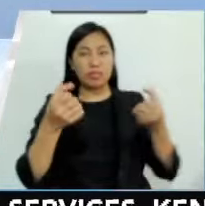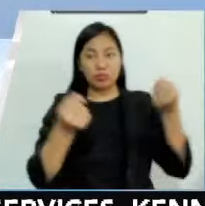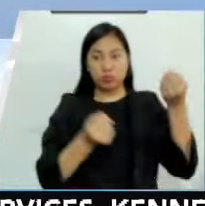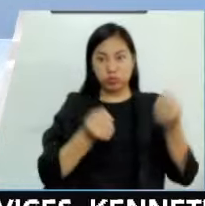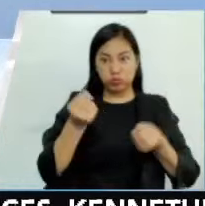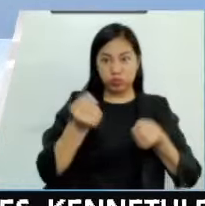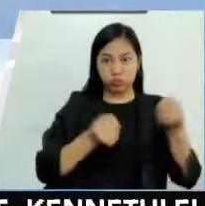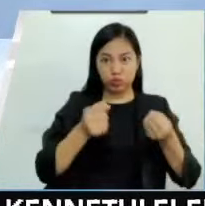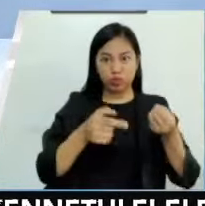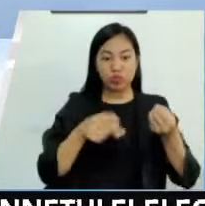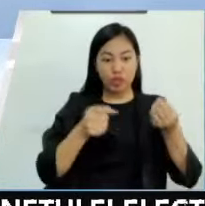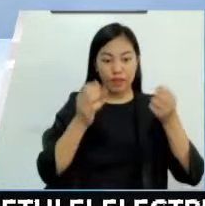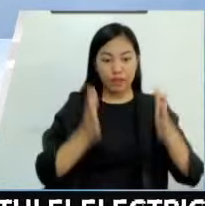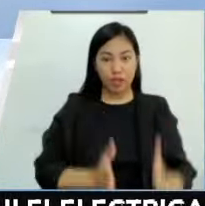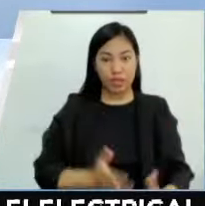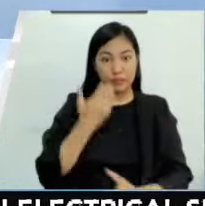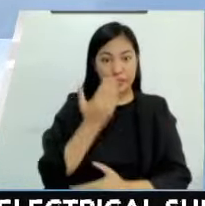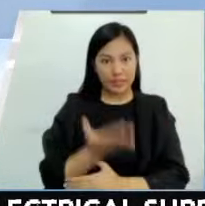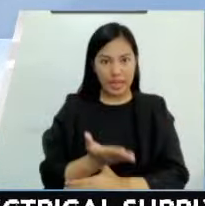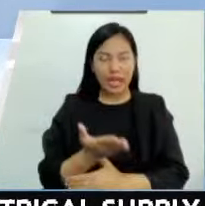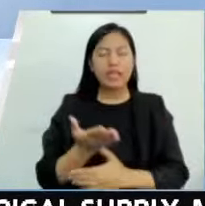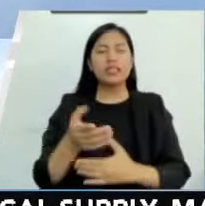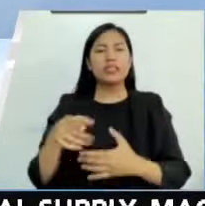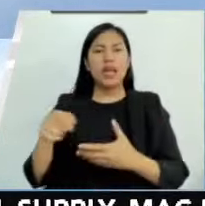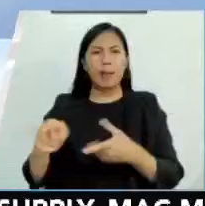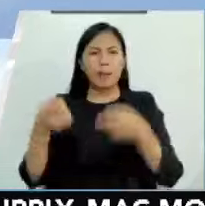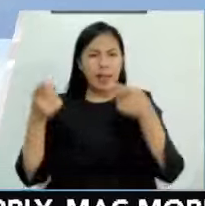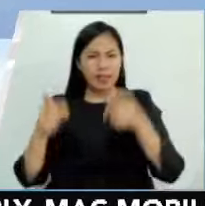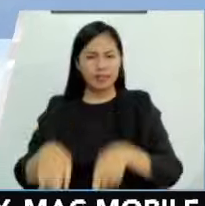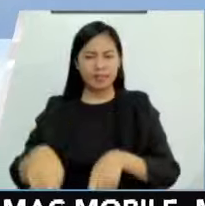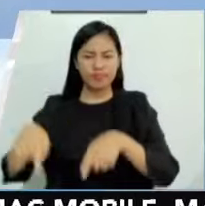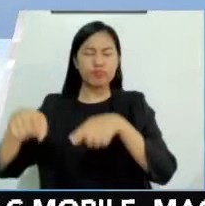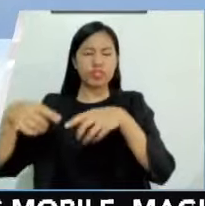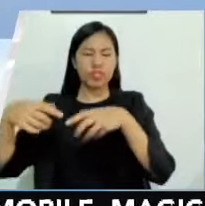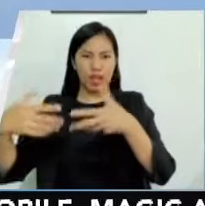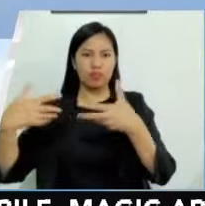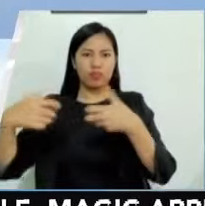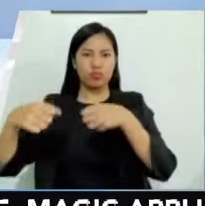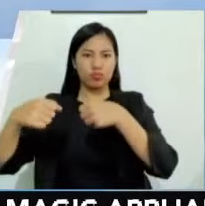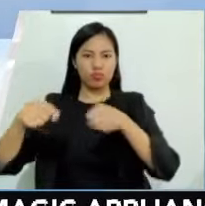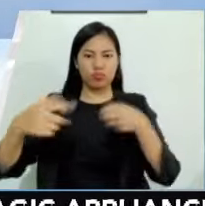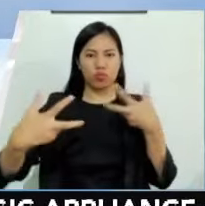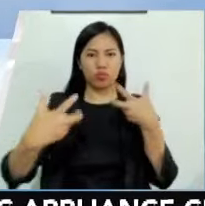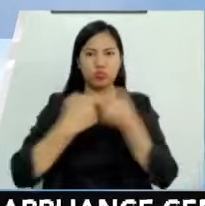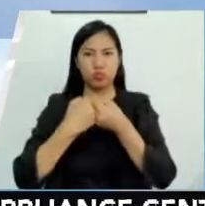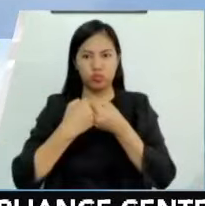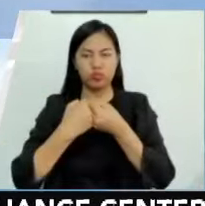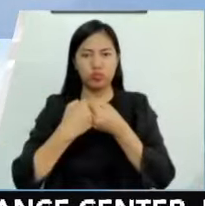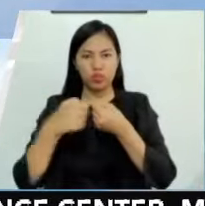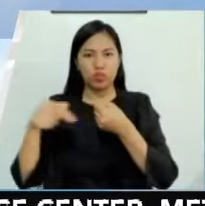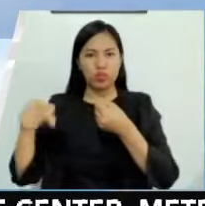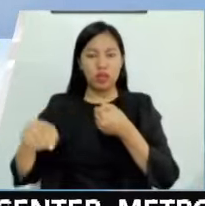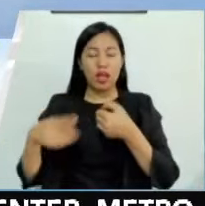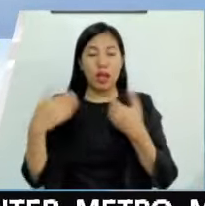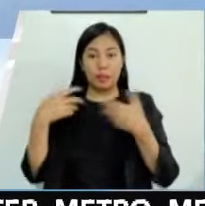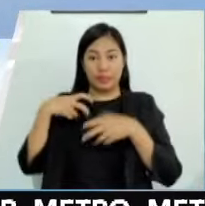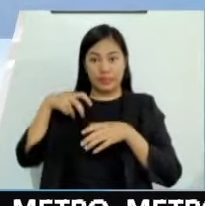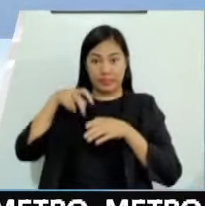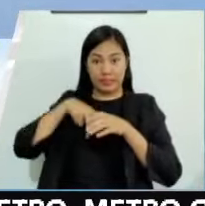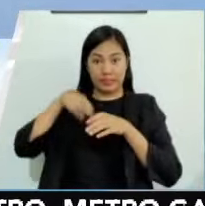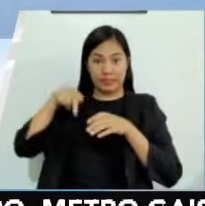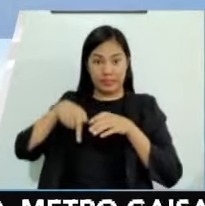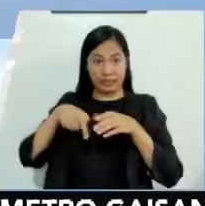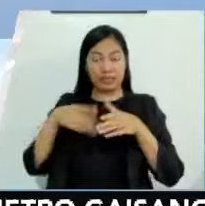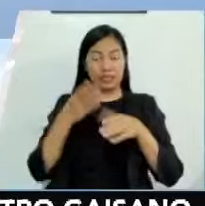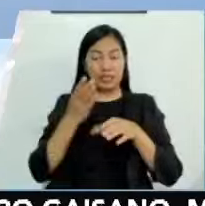bumangga sa ilang motorsiklo. Ligtas naman ang mga pasahero ng sasakyan na isang babae at isang bata. Ayon sa mga saksi, agad na tumakas ang gunman